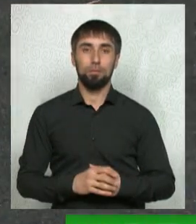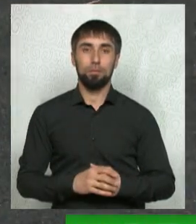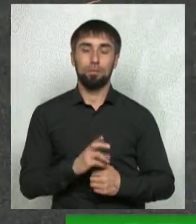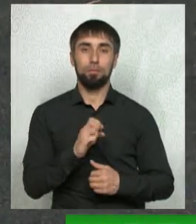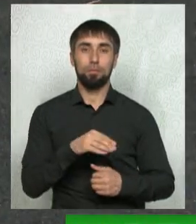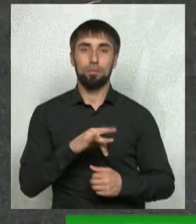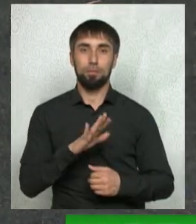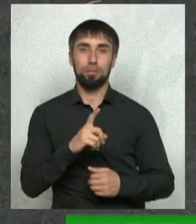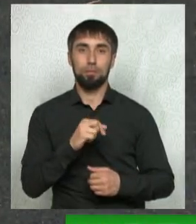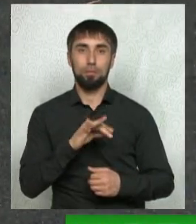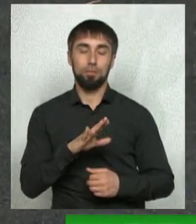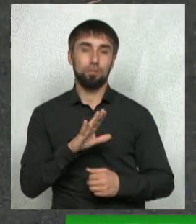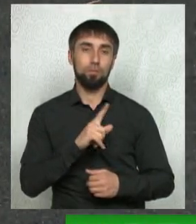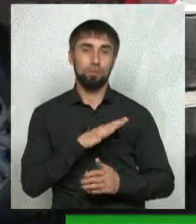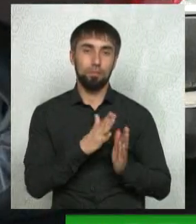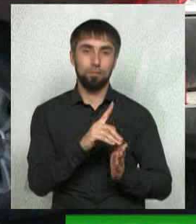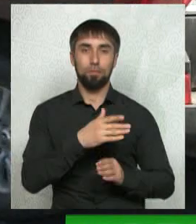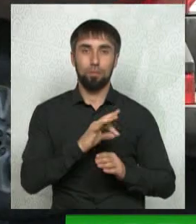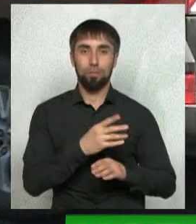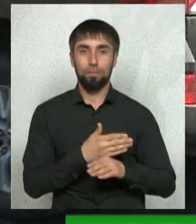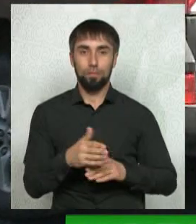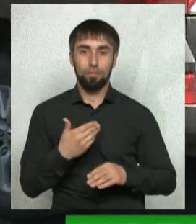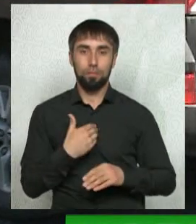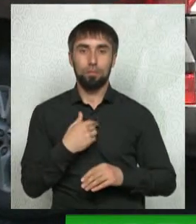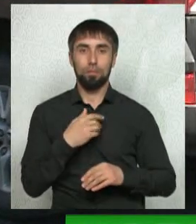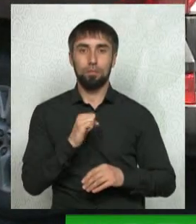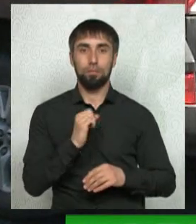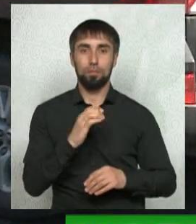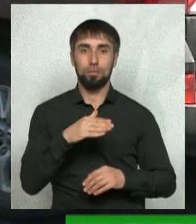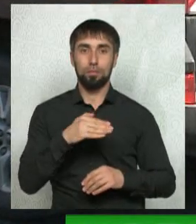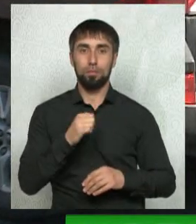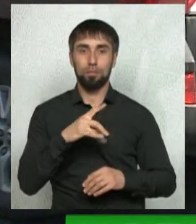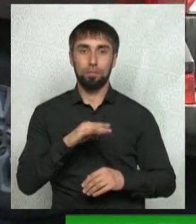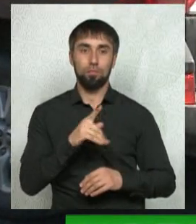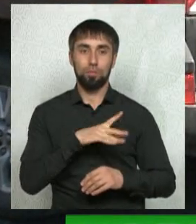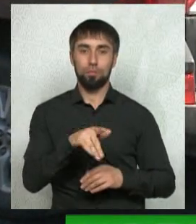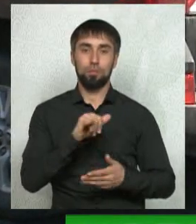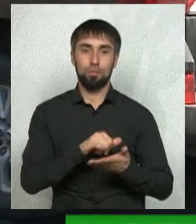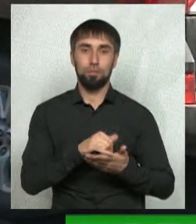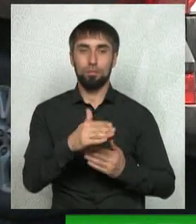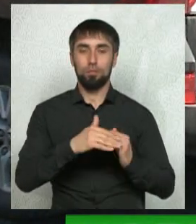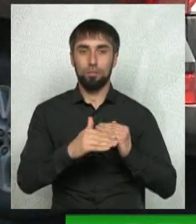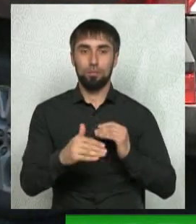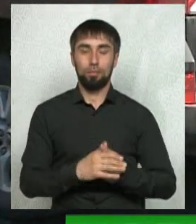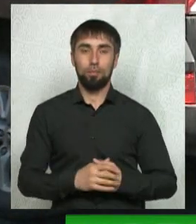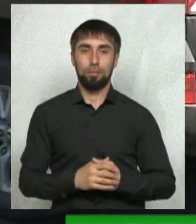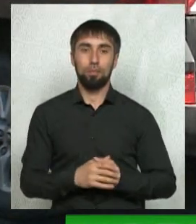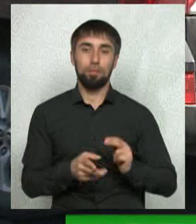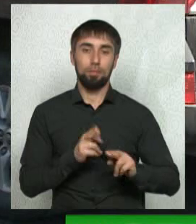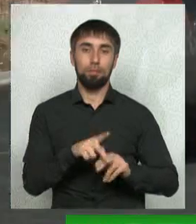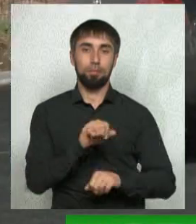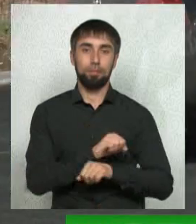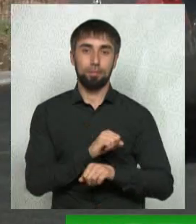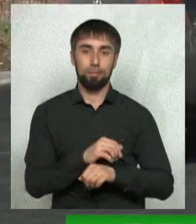Батыру Хаматханову с просьбой, чтобы он выделил нам асфальт для покрытия вот данной площади, вот этой